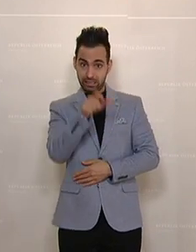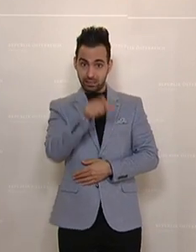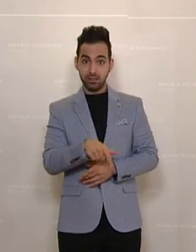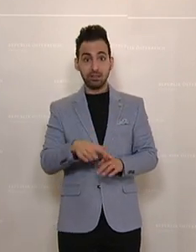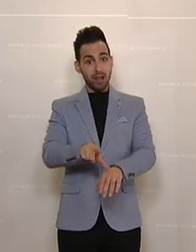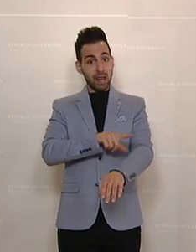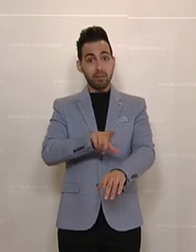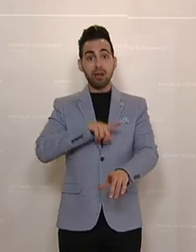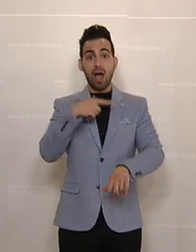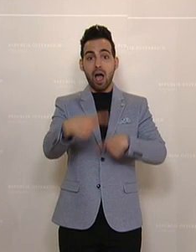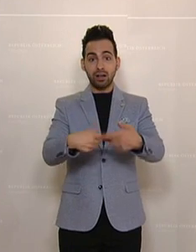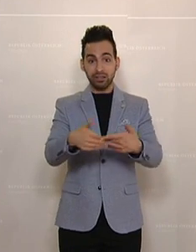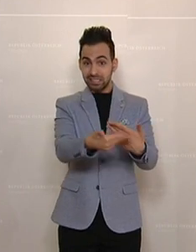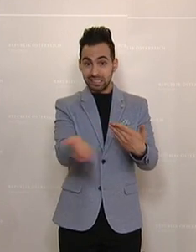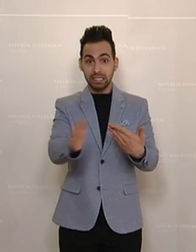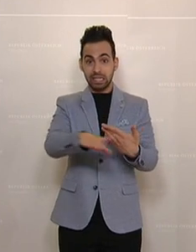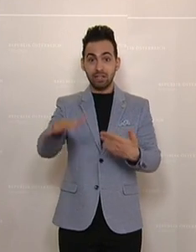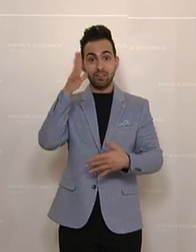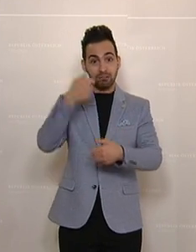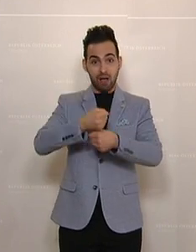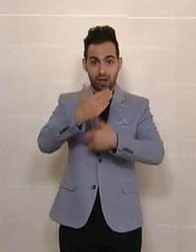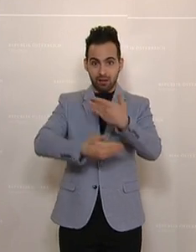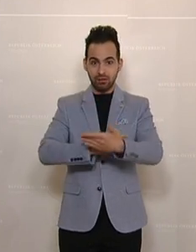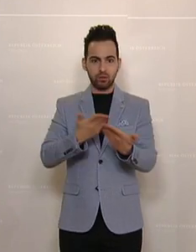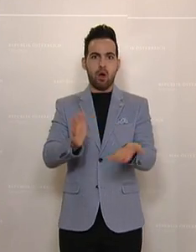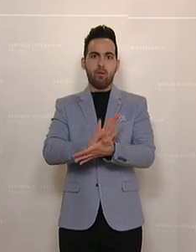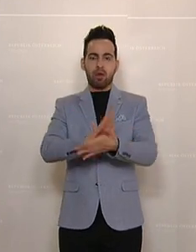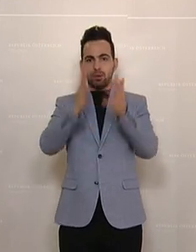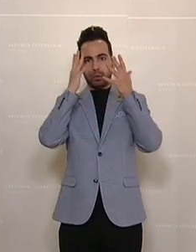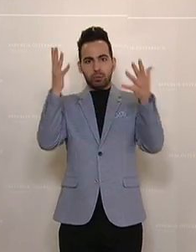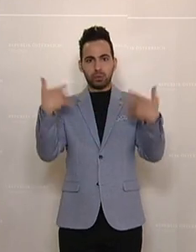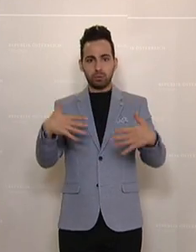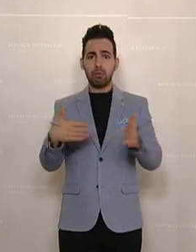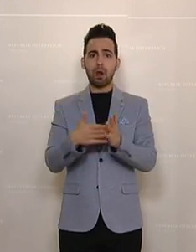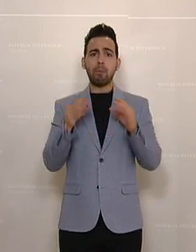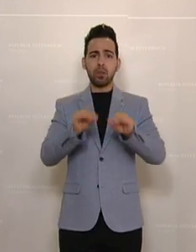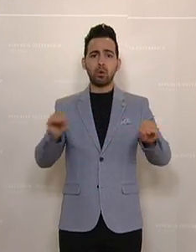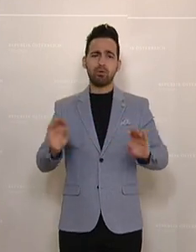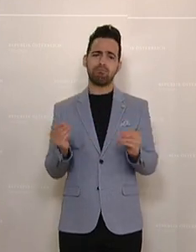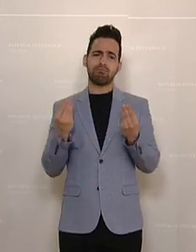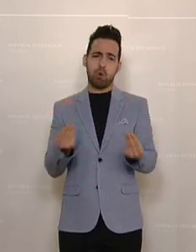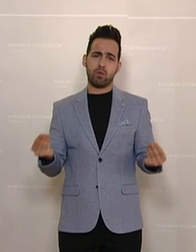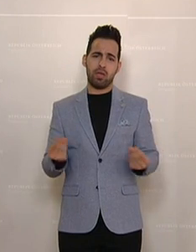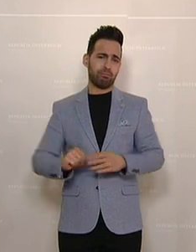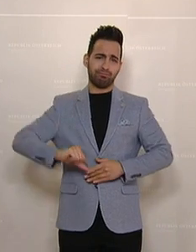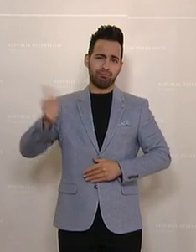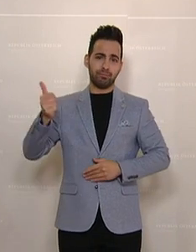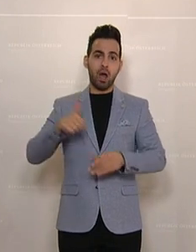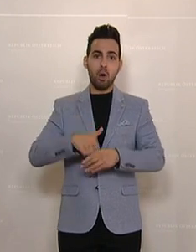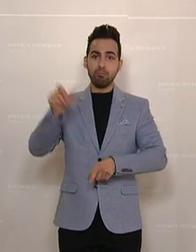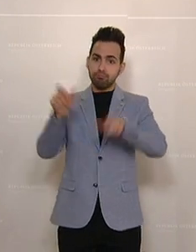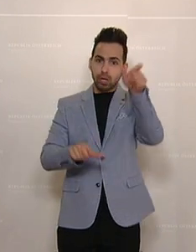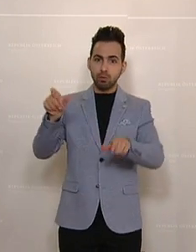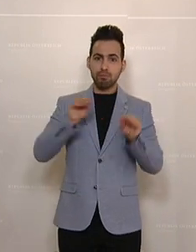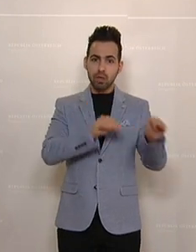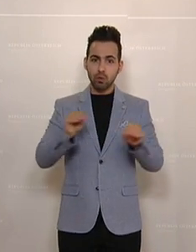ein ganzes Leben lang tun. Das ist eine große Aufgabe, da braucht es modernste Pädagogik, da braucht es die wirklich motiviertesten